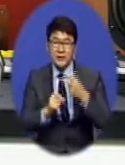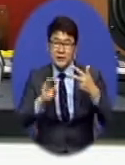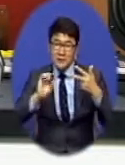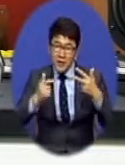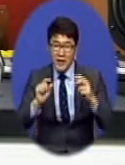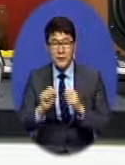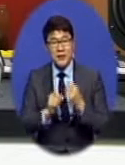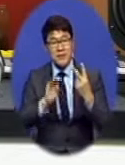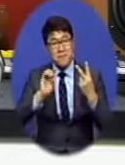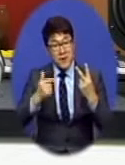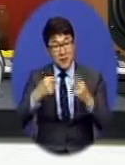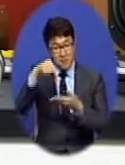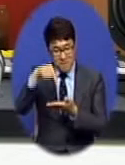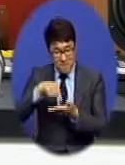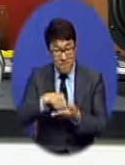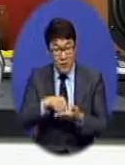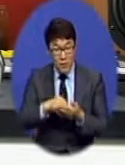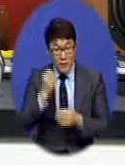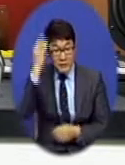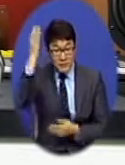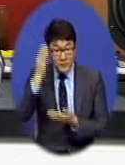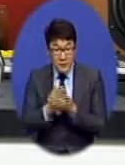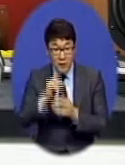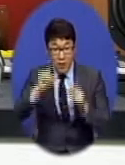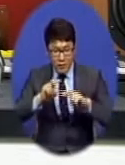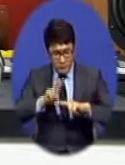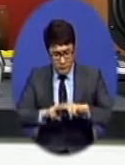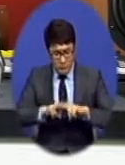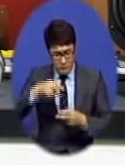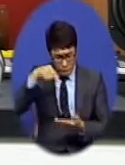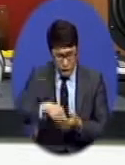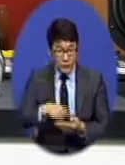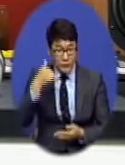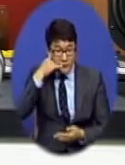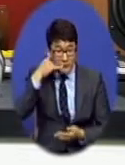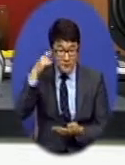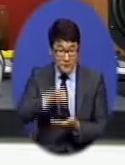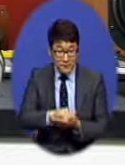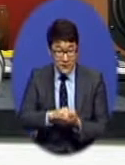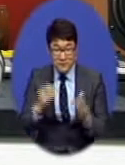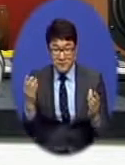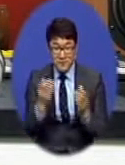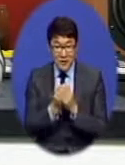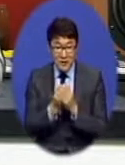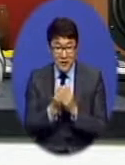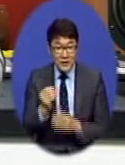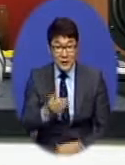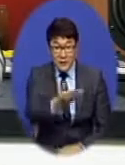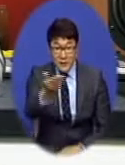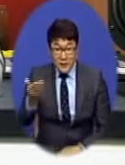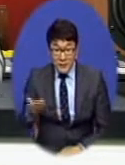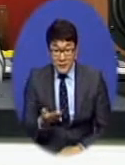7번, 2번이면 2번 누르시고 꼭 잊지 마시고 우물정자 버튼 누르시고 전화를 끊으시면 참여가 완료됩니다.